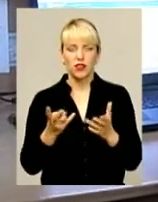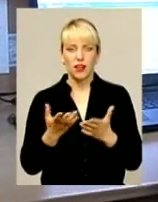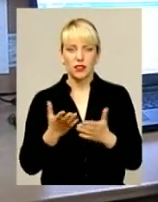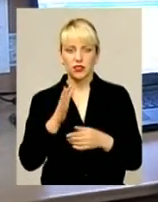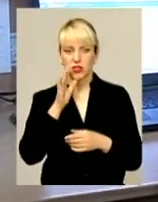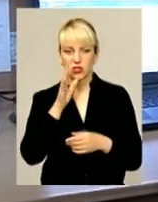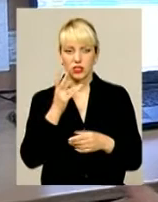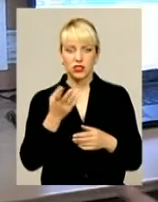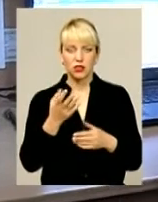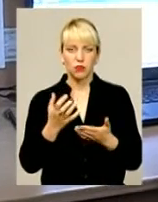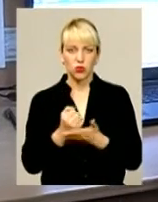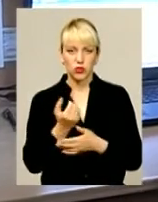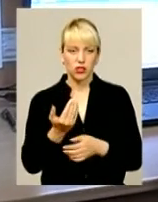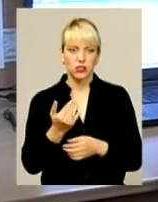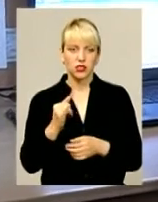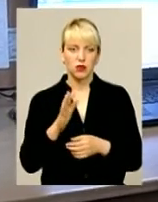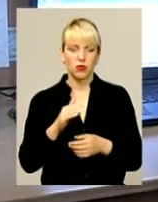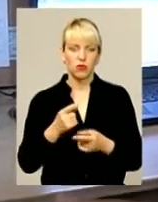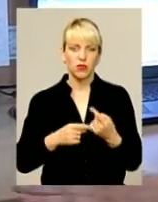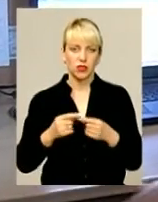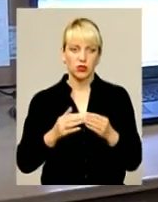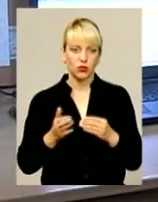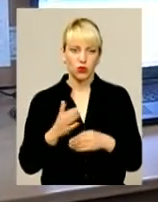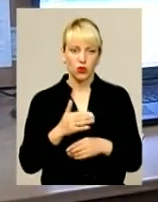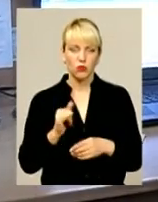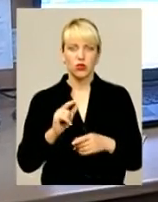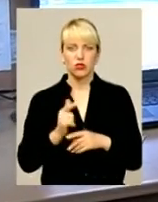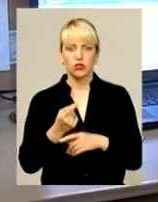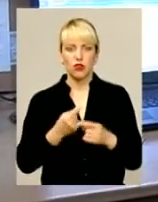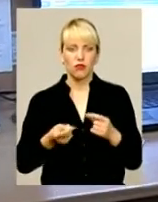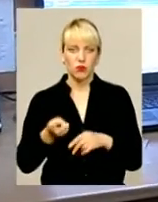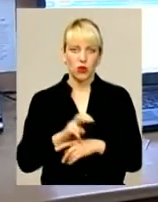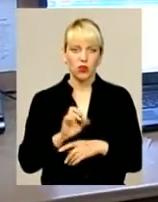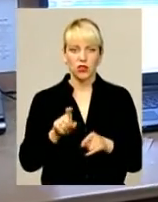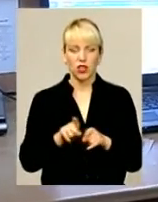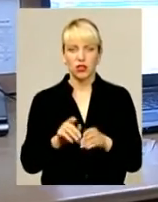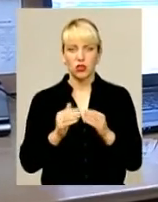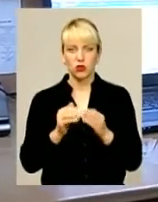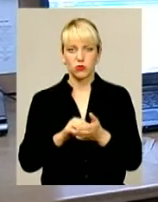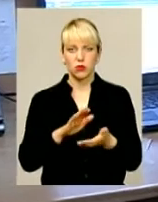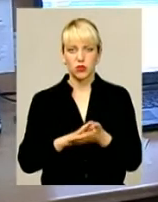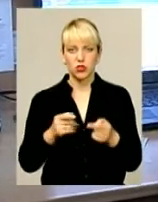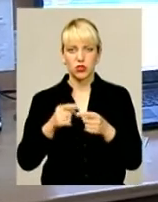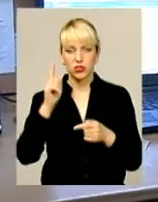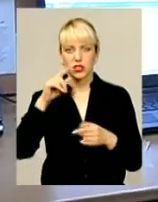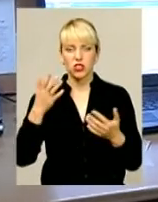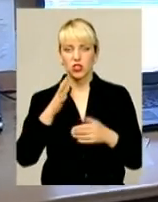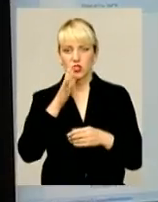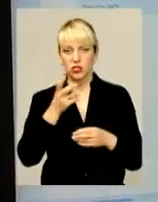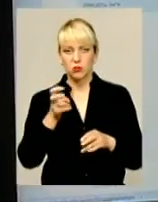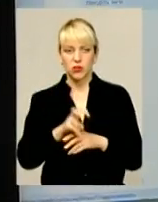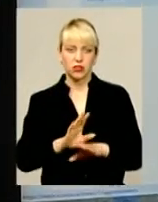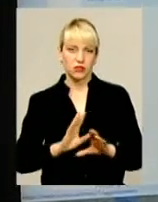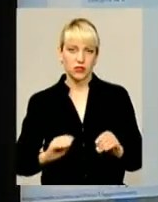там виходить, а потім повертатися додому, потім приходити, а так вдома записався, знаєш чітко, на який час потрібно прийти.